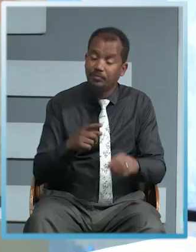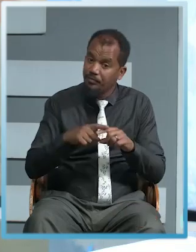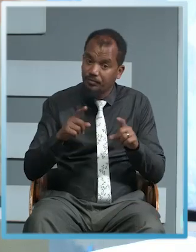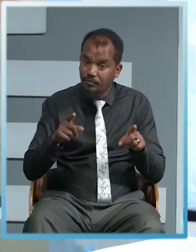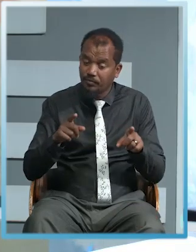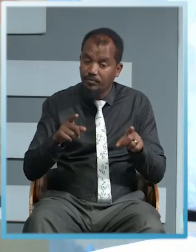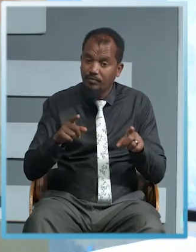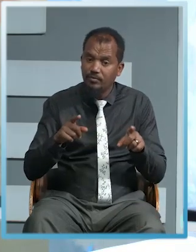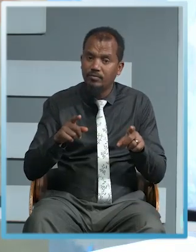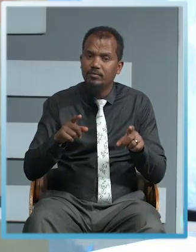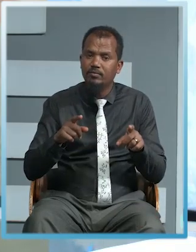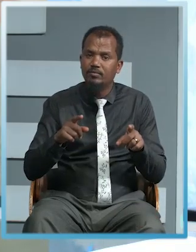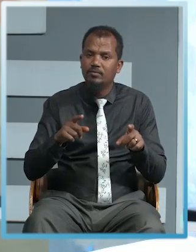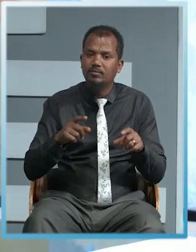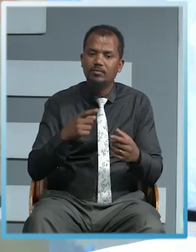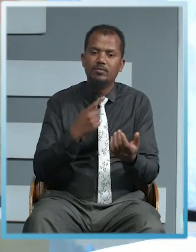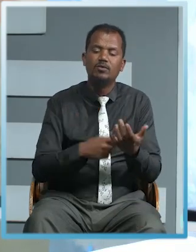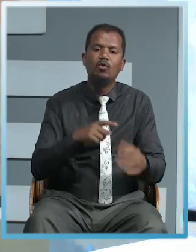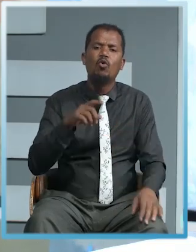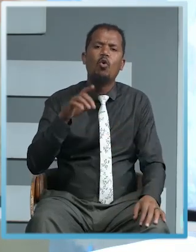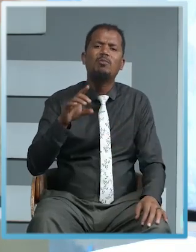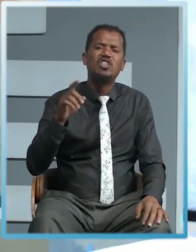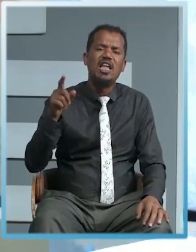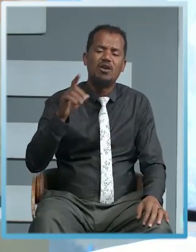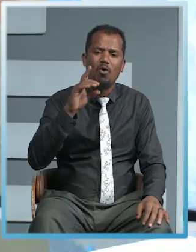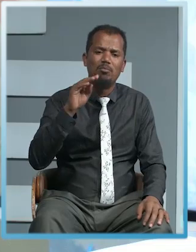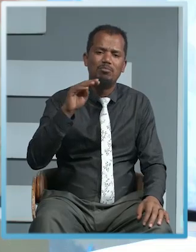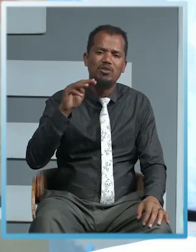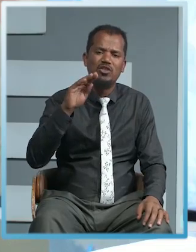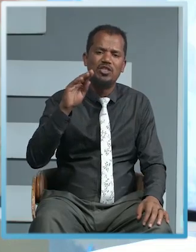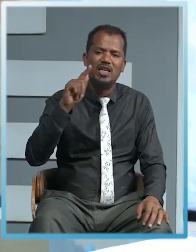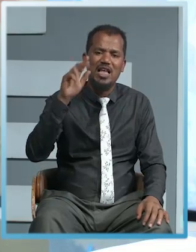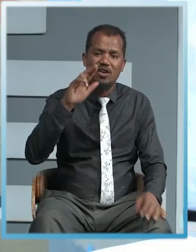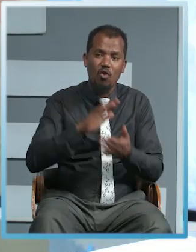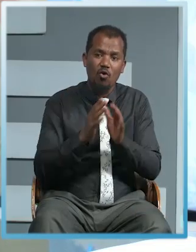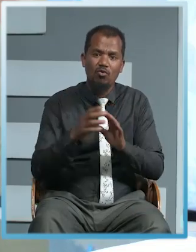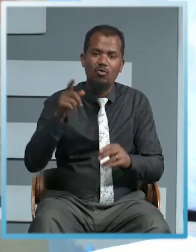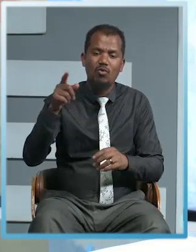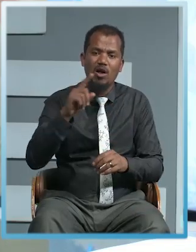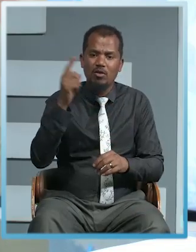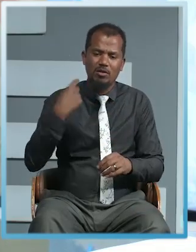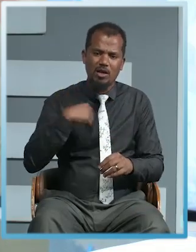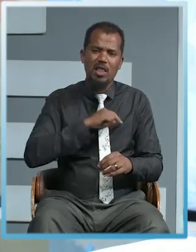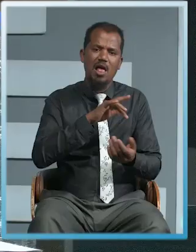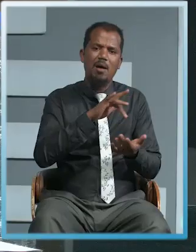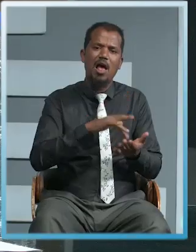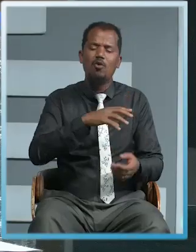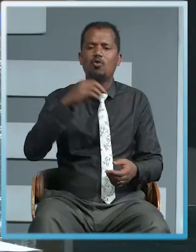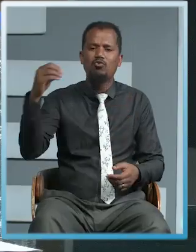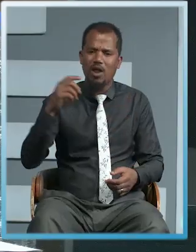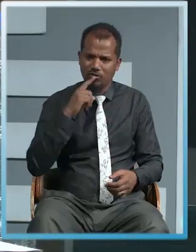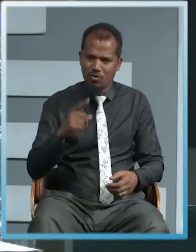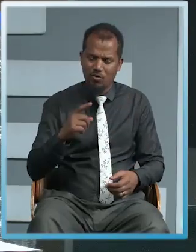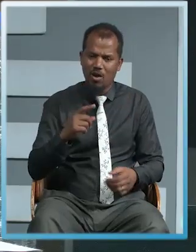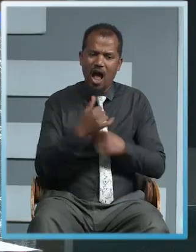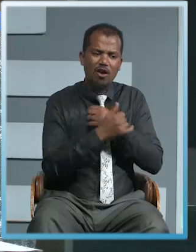ነገር ግን እነዚህ ኮሚሽነር የሆኑ ሰዎችም እነት ለመናገር ከኛው መሃል ይወጡ ናቸው እና አገሪቱ ውስጥ